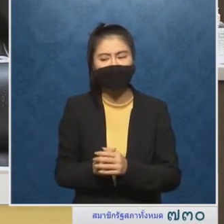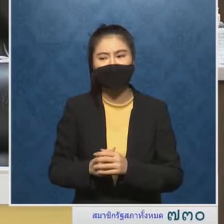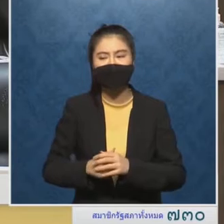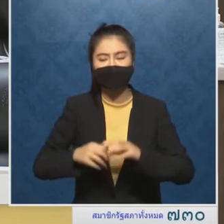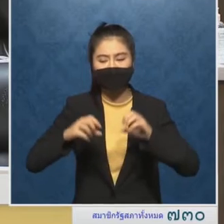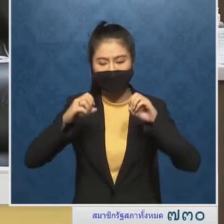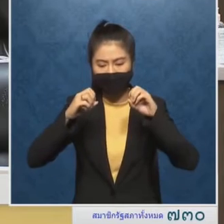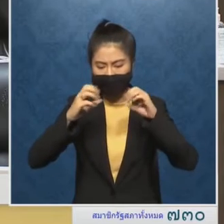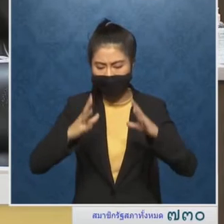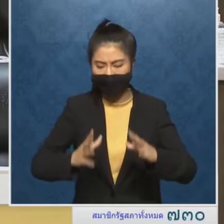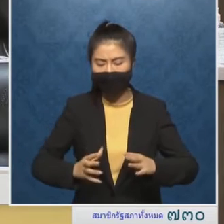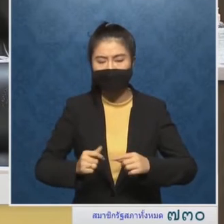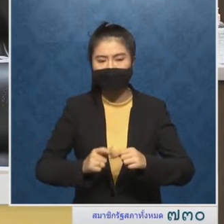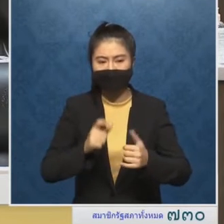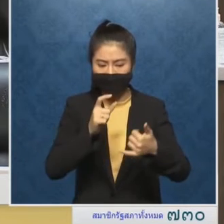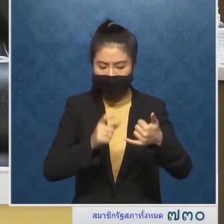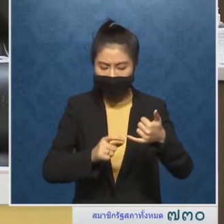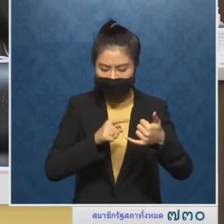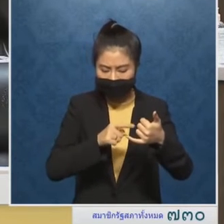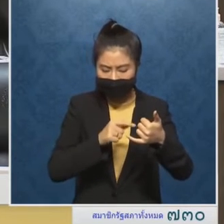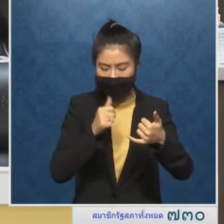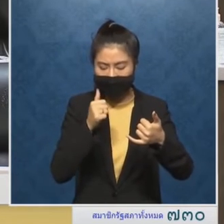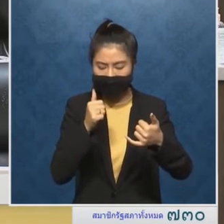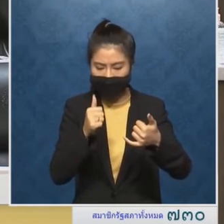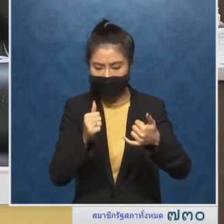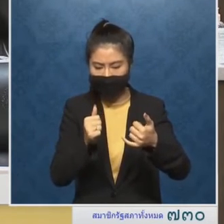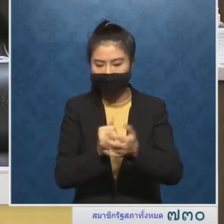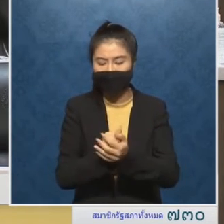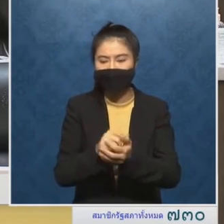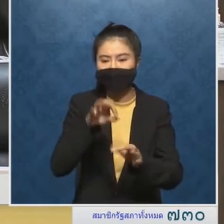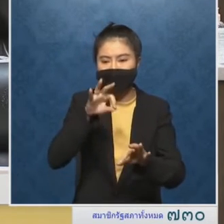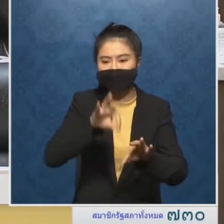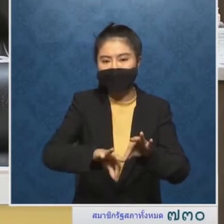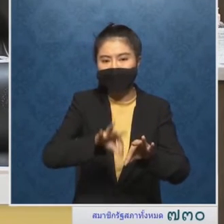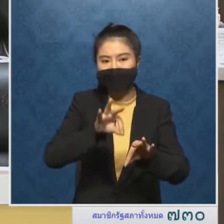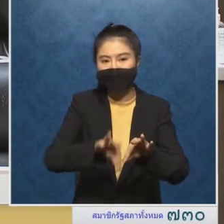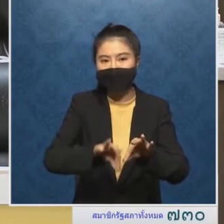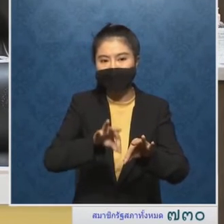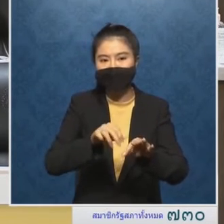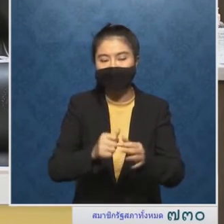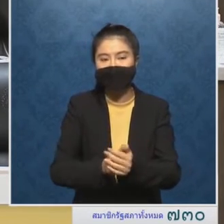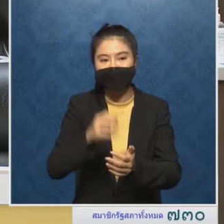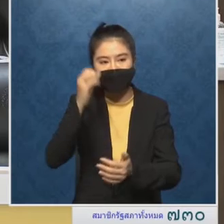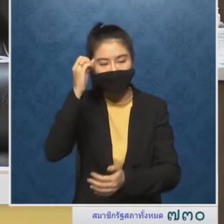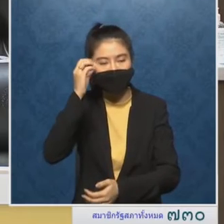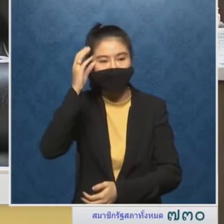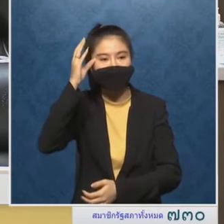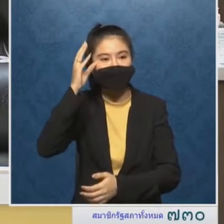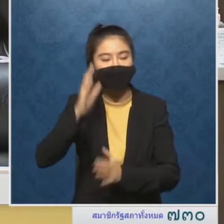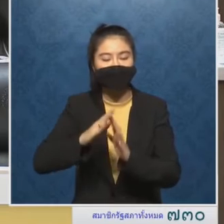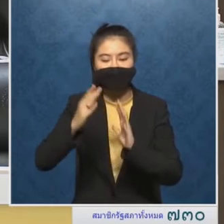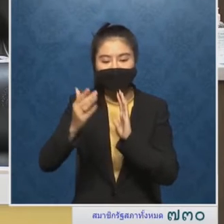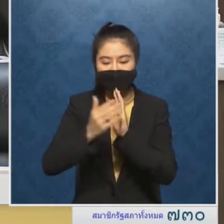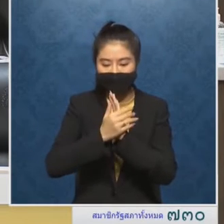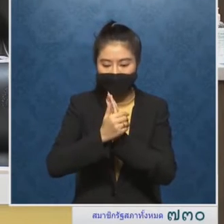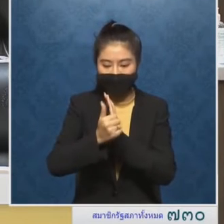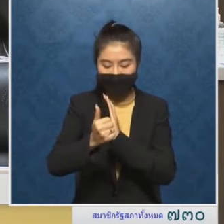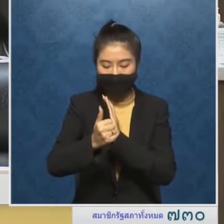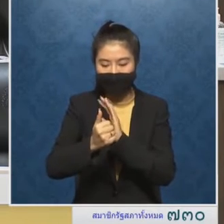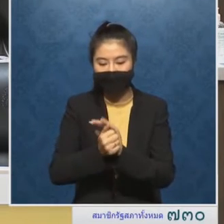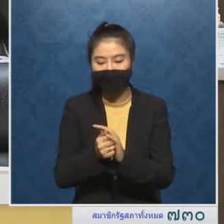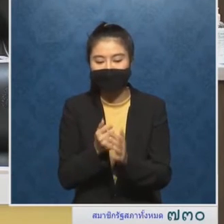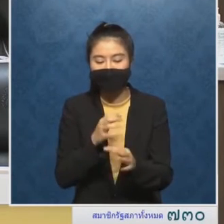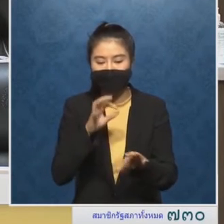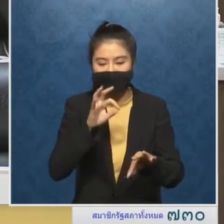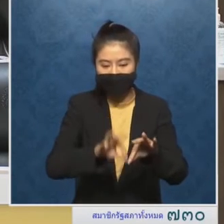สมาธาเรียบง่าย เช่นในวเลบ 6 กำหนดให้ครูต้องมความรู้ทัศนกติ มพิศธกรมการใช้ใ